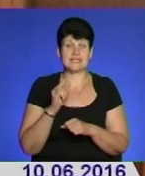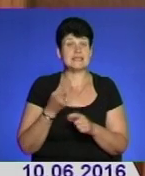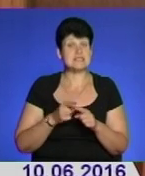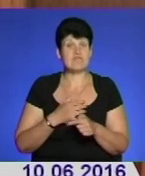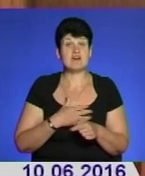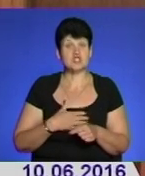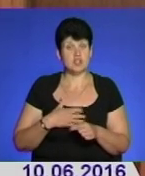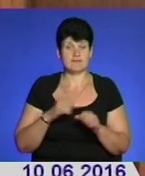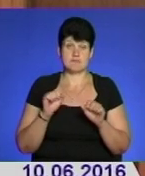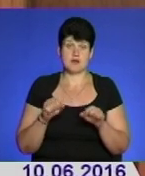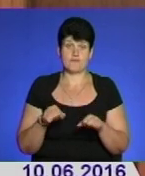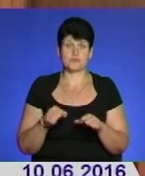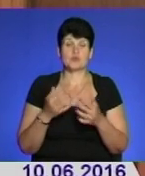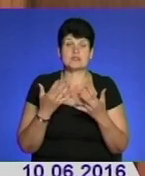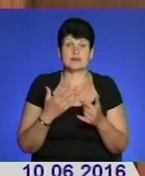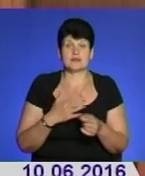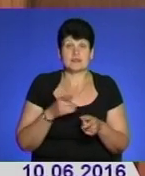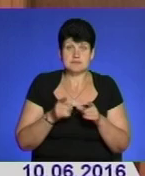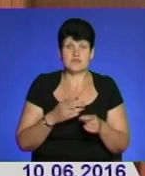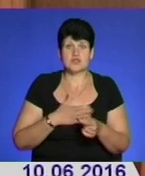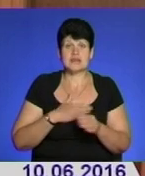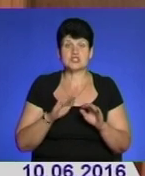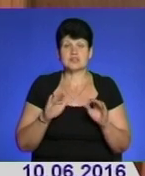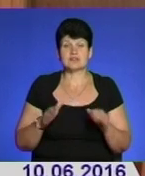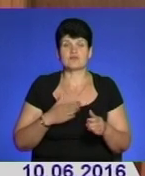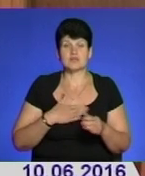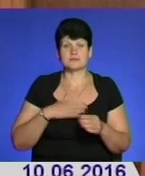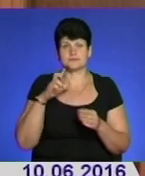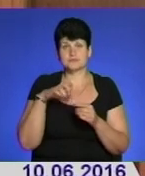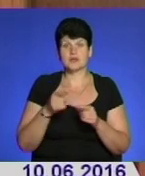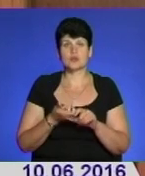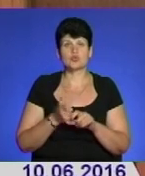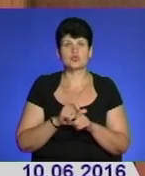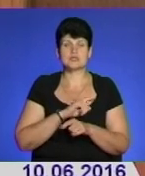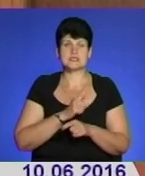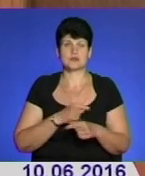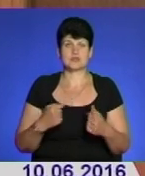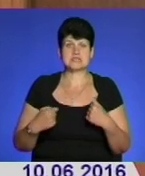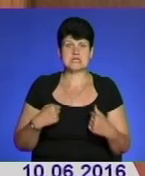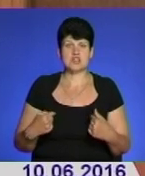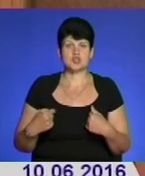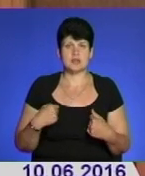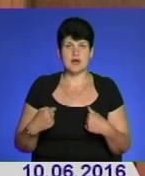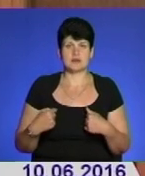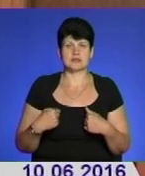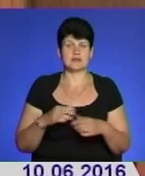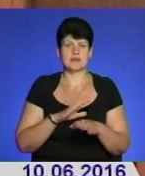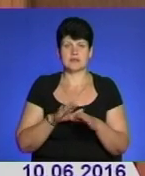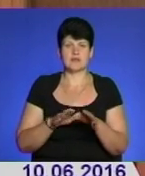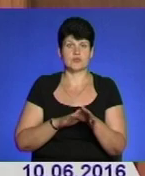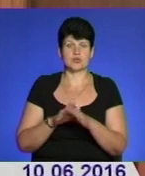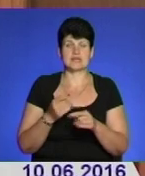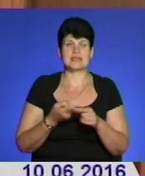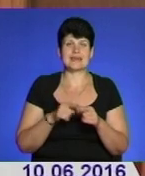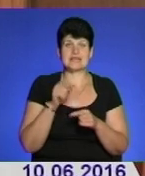оскільки насправді наші діти зараз в нашій країні дуже сильно страждають від недотримання їхніх